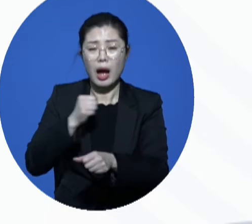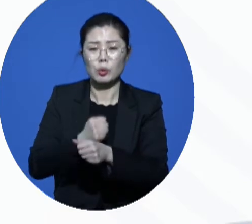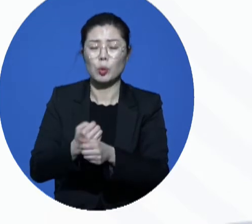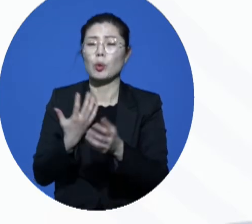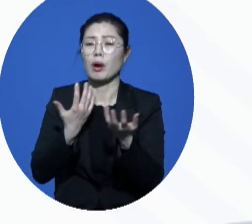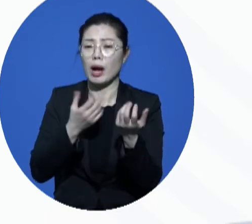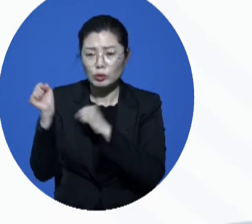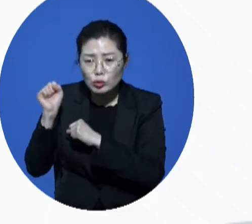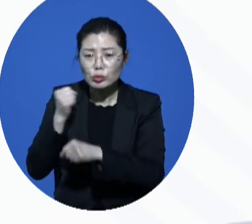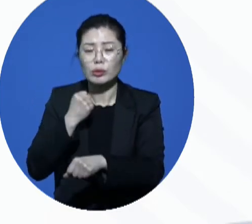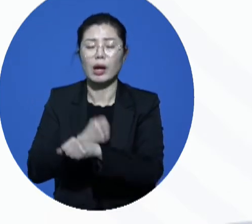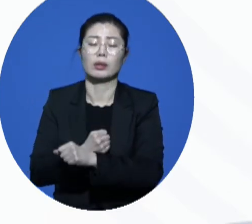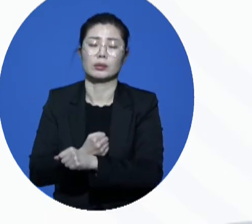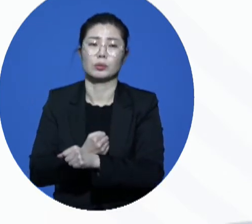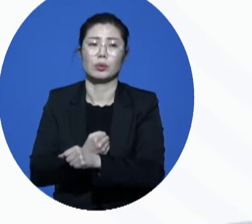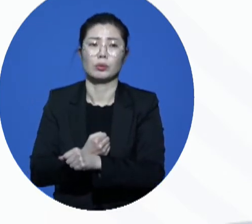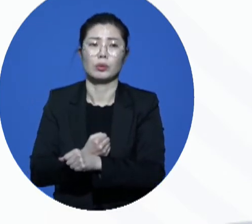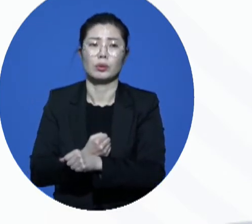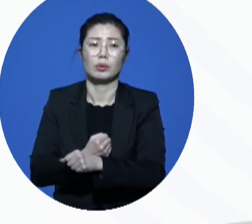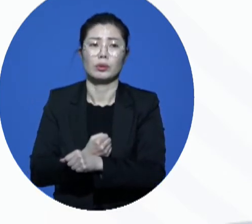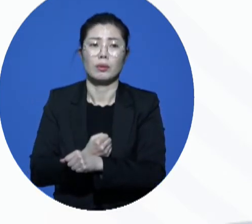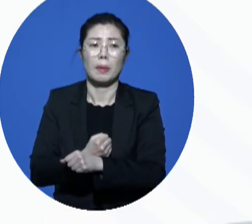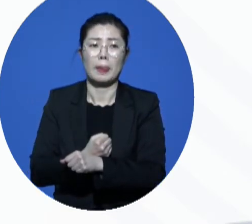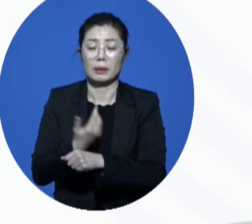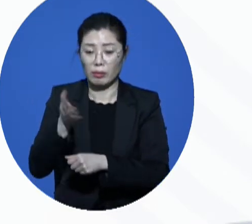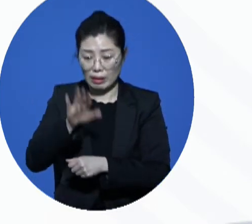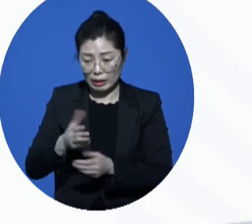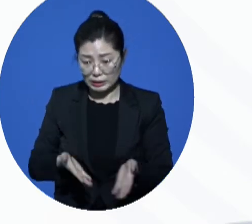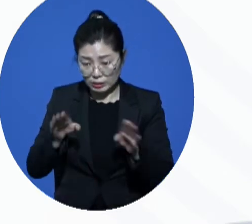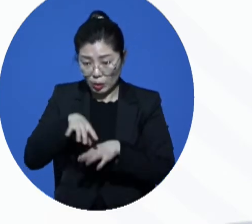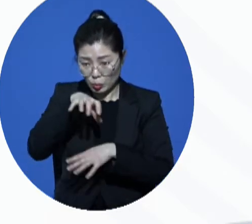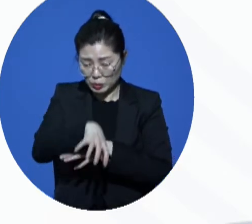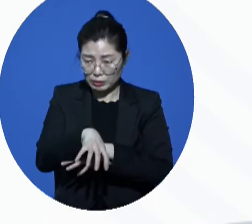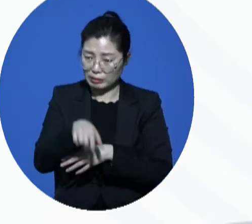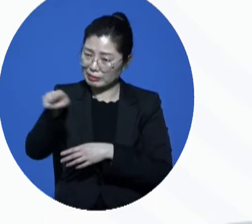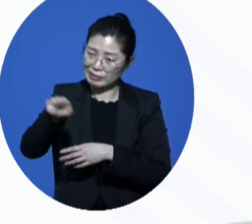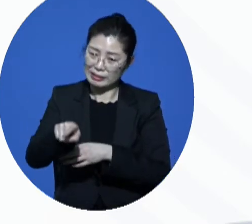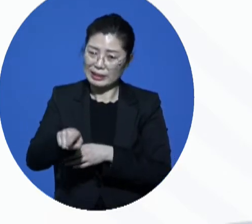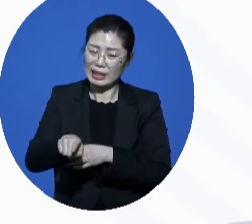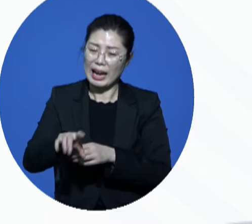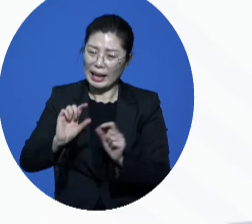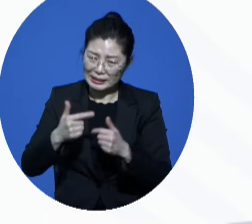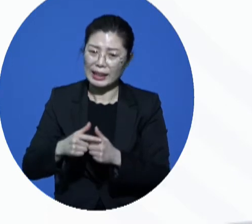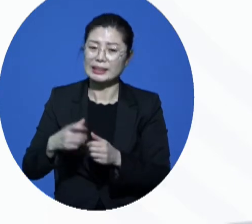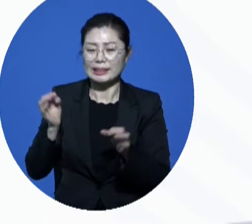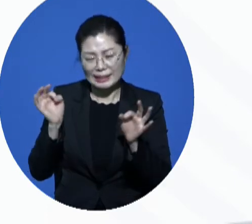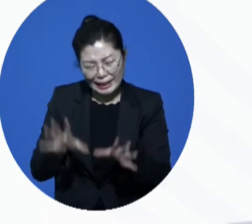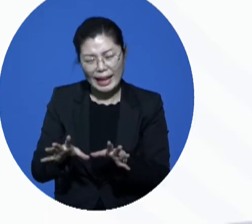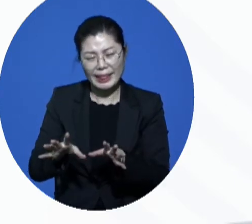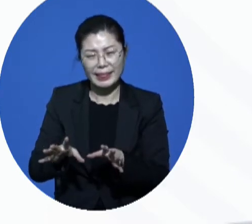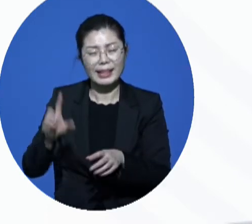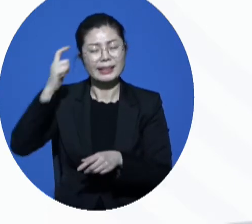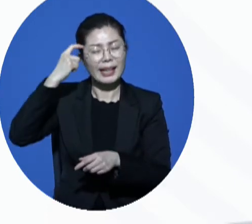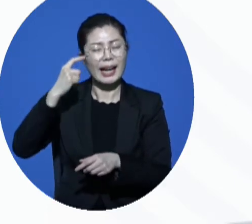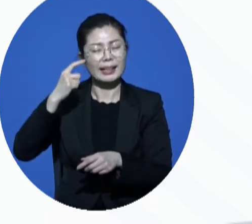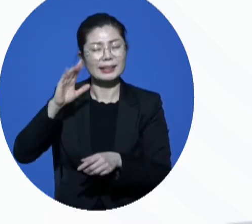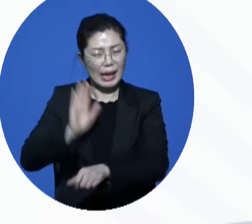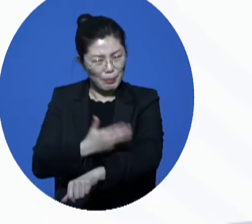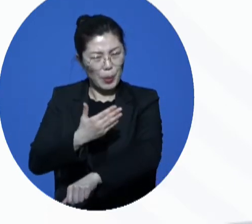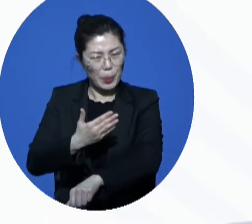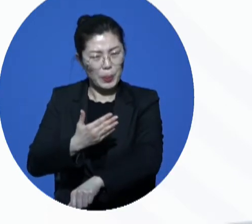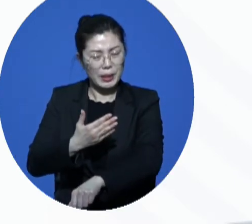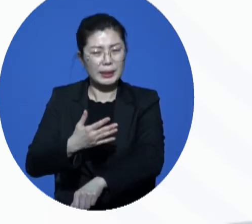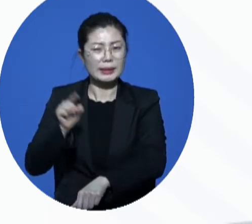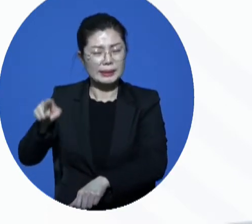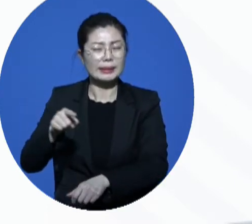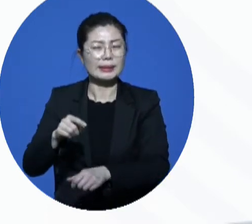탈출했습니다. 그런데 시설은 아직까지 이 사람의 퇴소 요구를 받아들이지 않고 있습니다. 이 사람이 잠시 잠깐 잘못 판단했다. 그의 욕구가